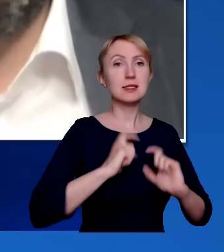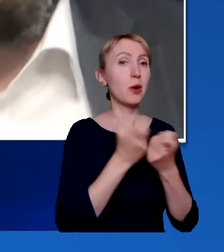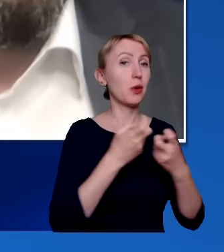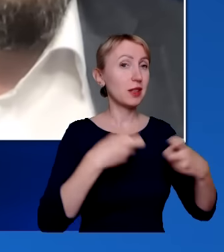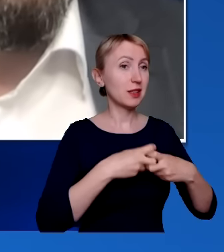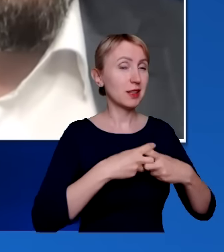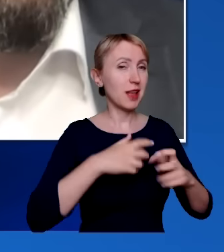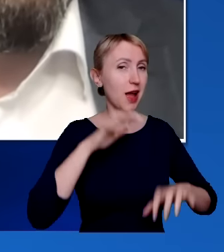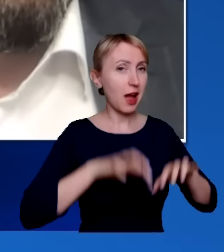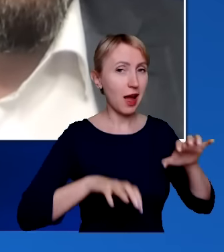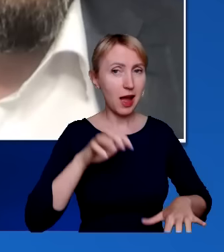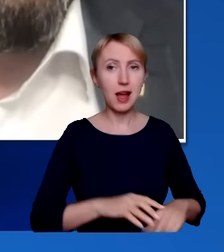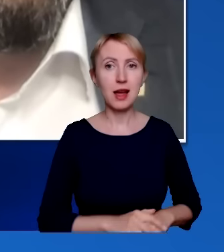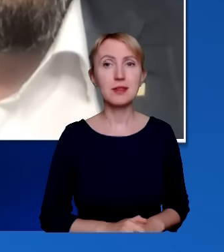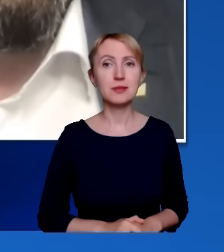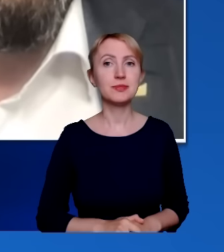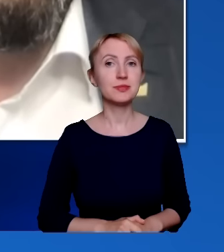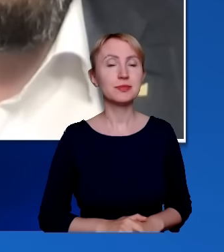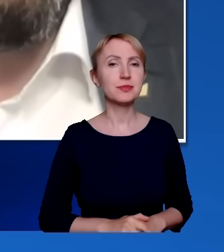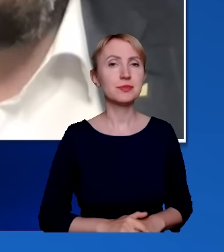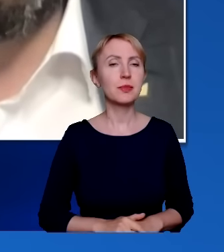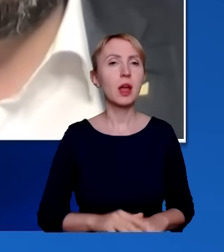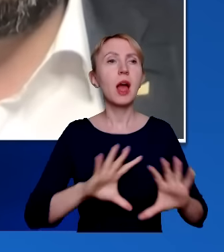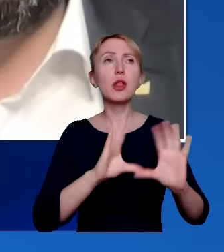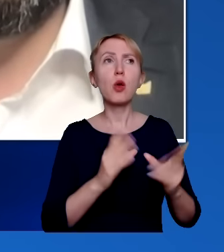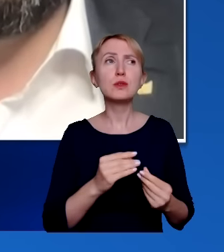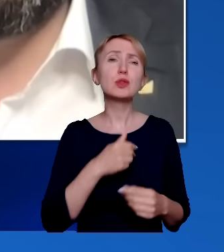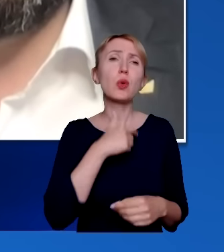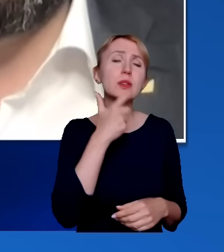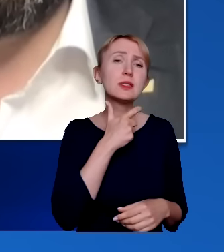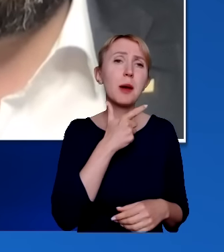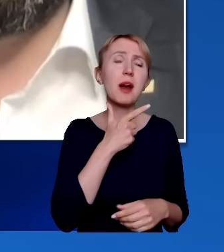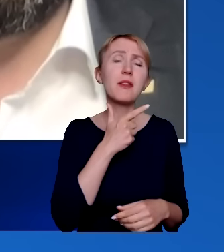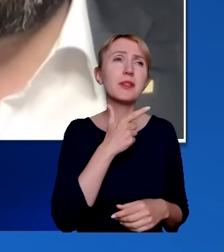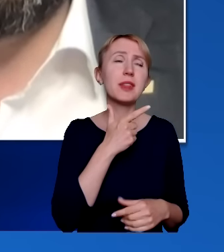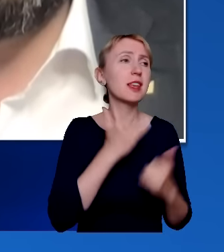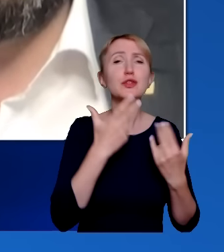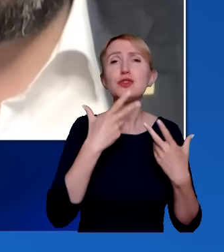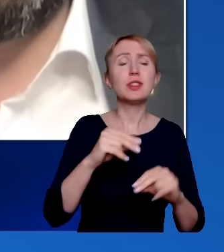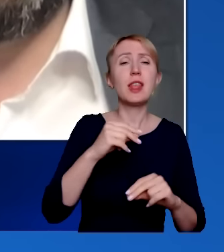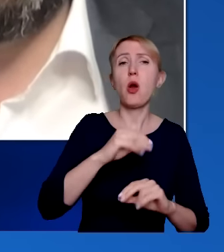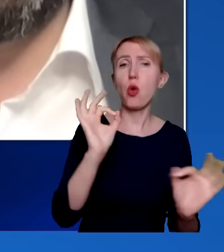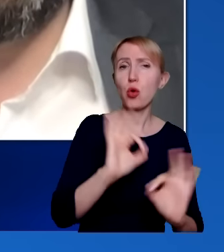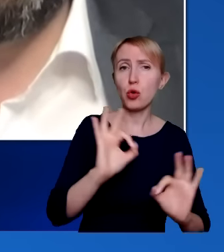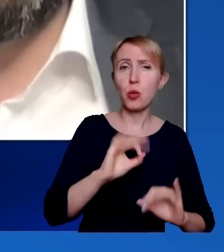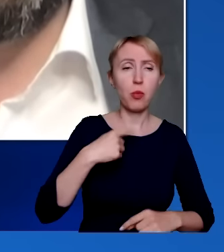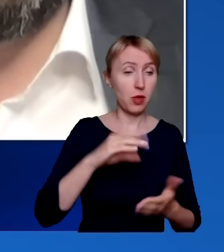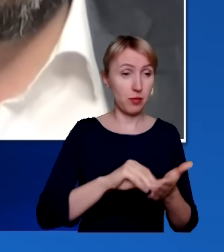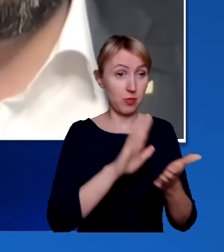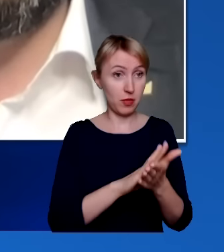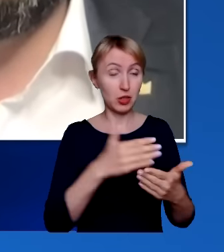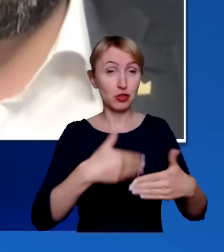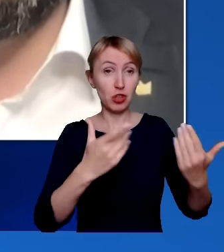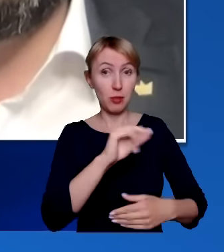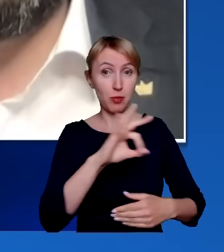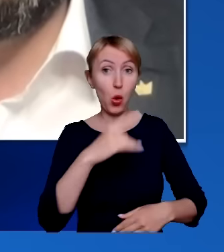ubaw ale to wszystko byłoby zabawne gdyby nie było straszne bo ja dzisiaj wnow sobie jak ten dzień platformy wyglądał jeden